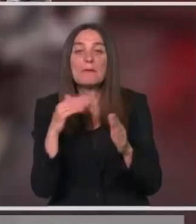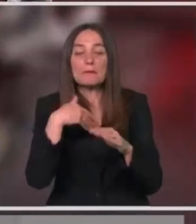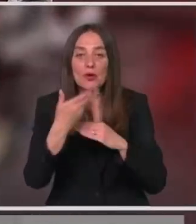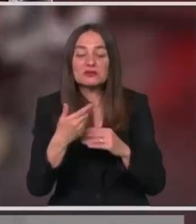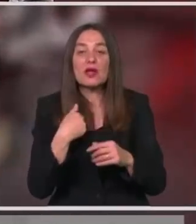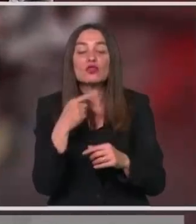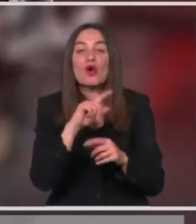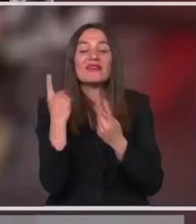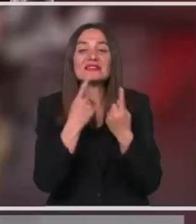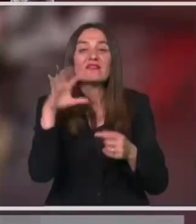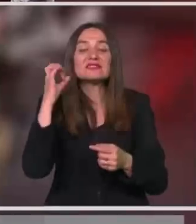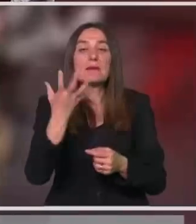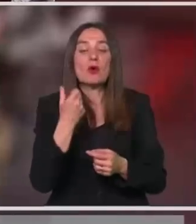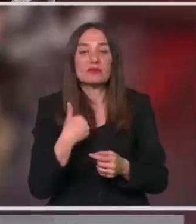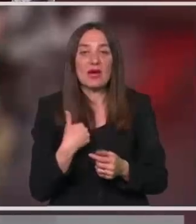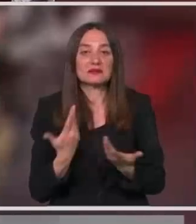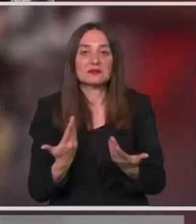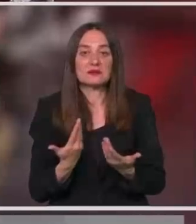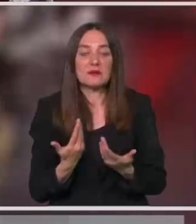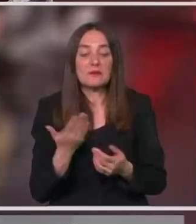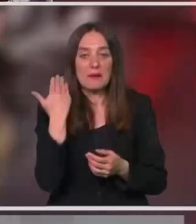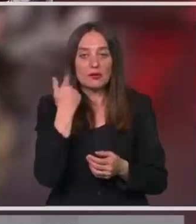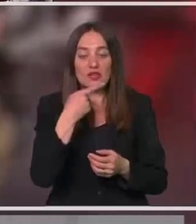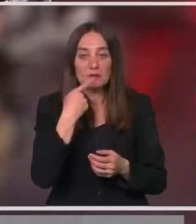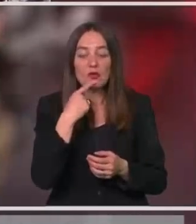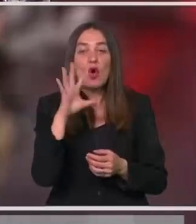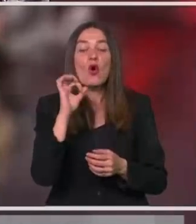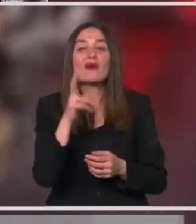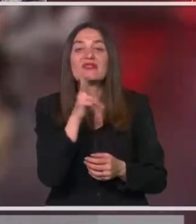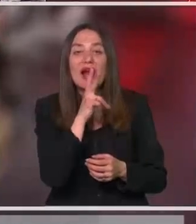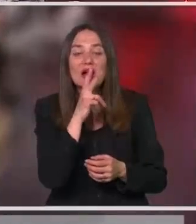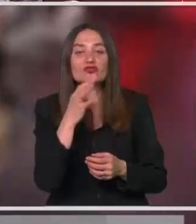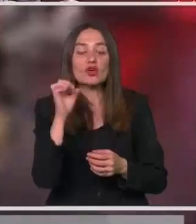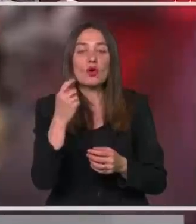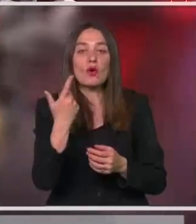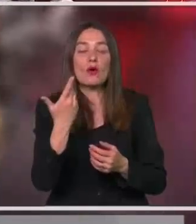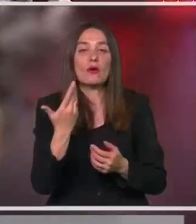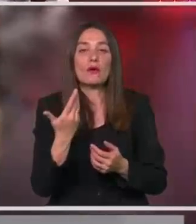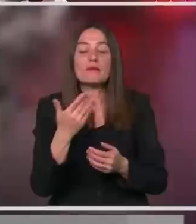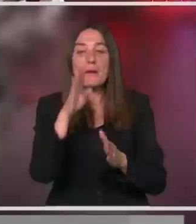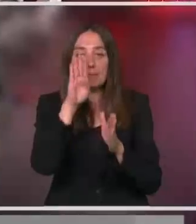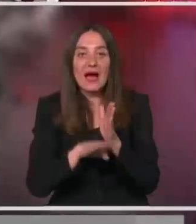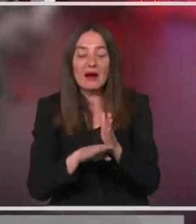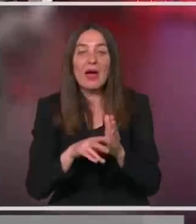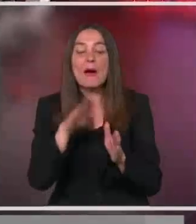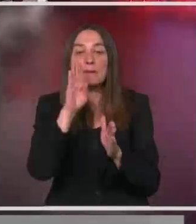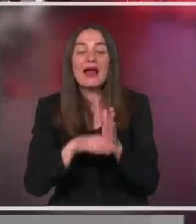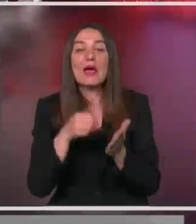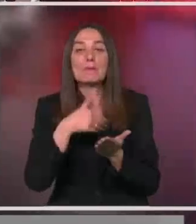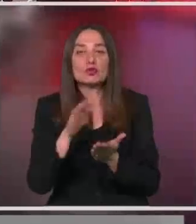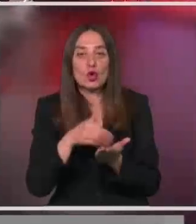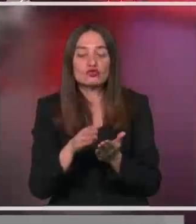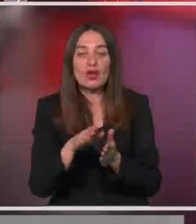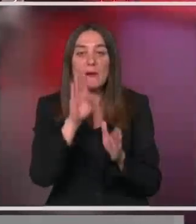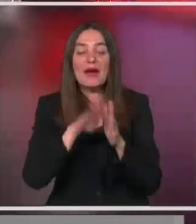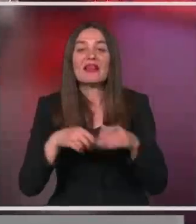to. Ali to ne zavisi samo od nas. Mi malo čas smo govorili o tražnji, o toj agregatnoj tražnji koja je pala. Dakle, pala je potrošnja, pala